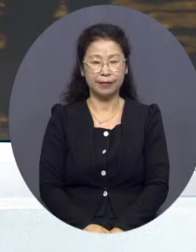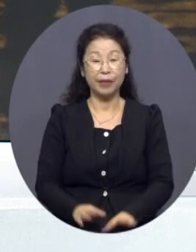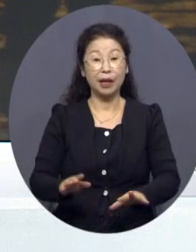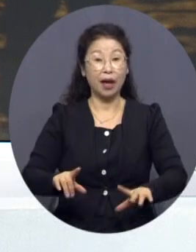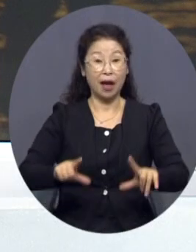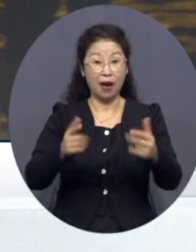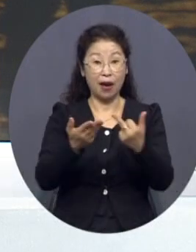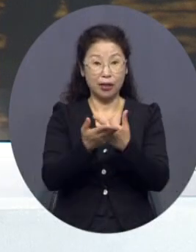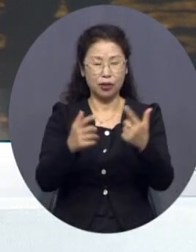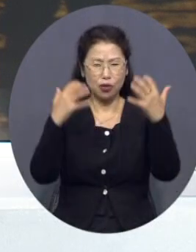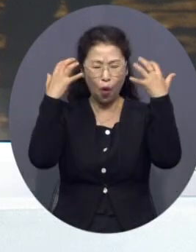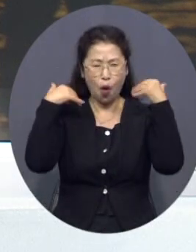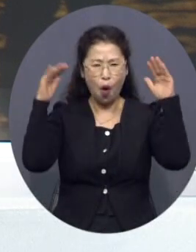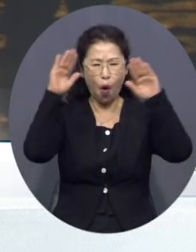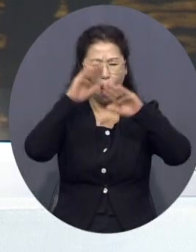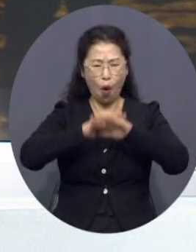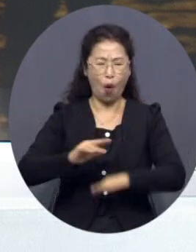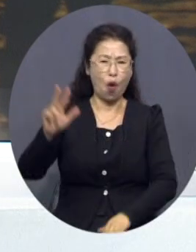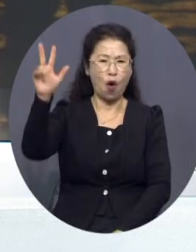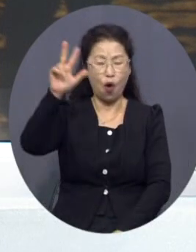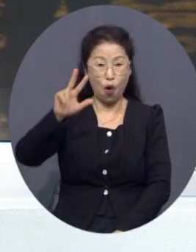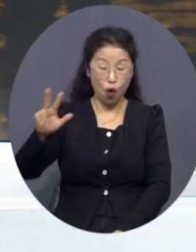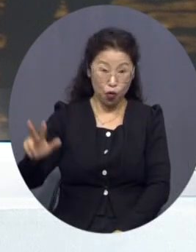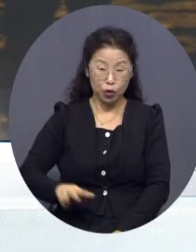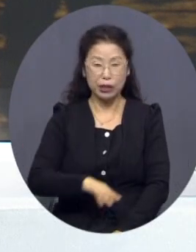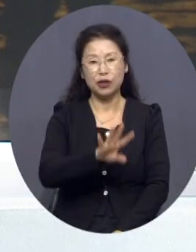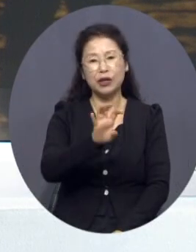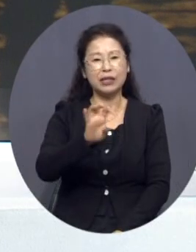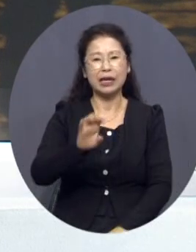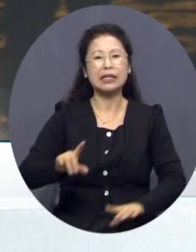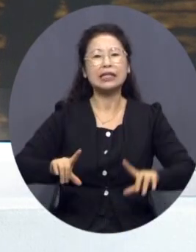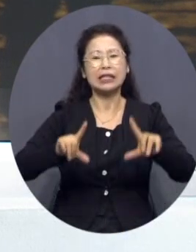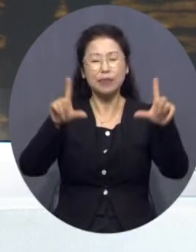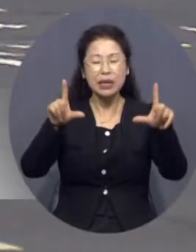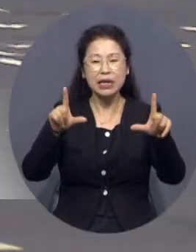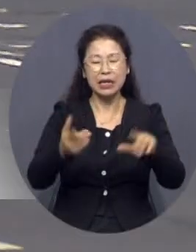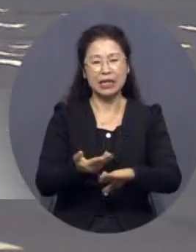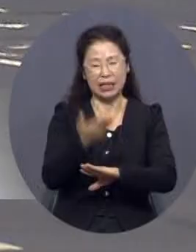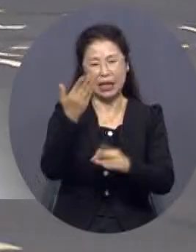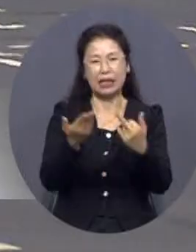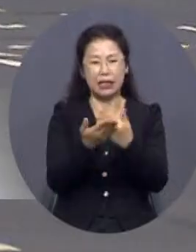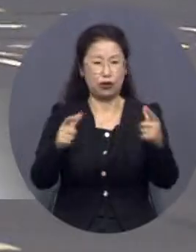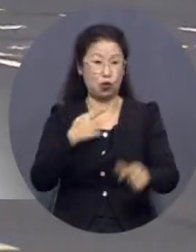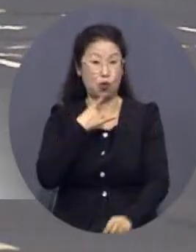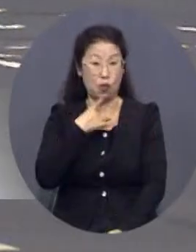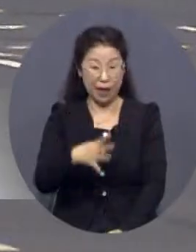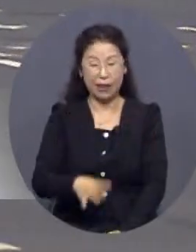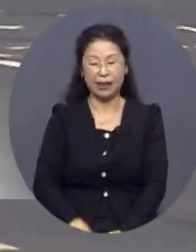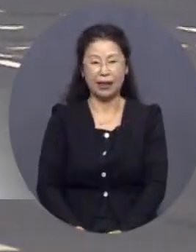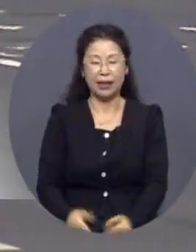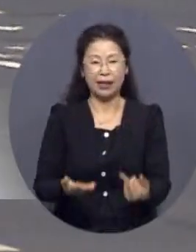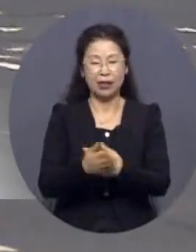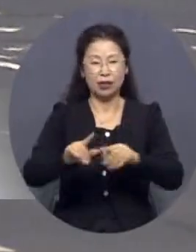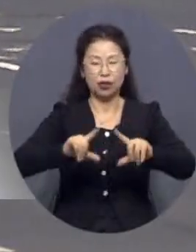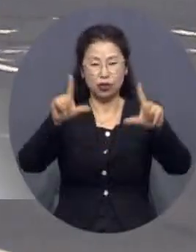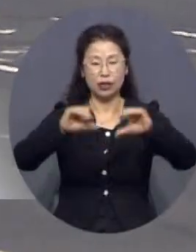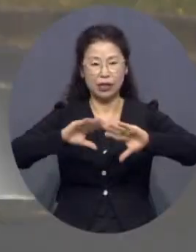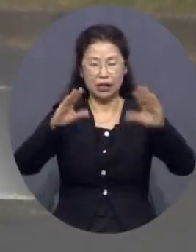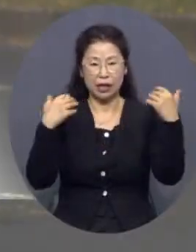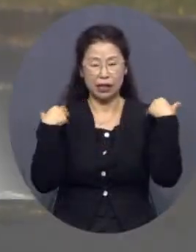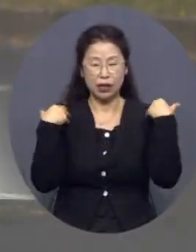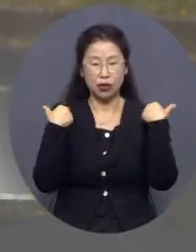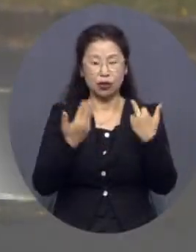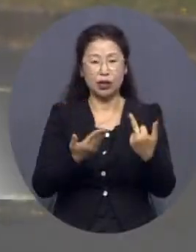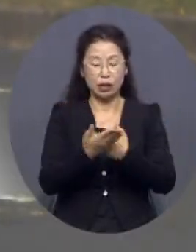올해 제주 지역 열대야가 전국에서 유일하게 40일을 넘었습니다. 제주지방기상청에 따르면 제주 북부 지역 열대야